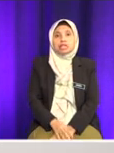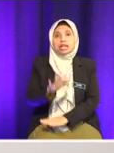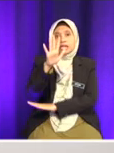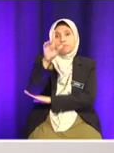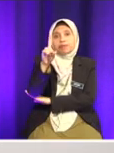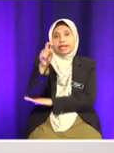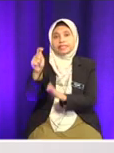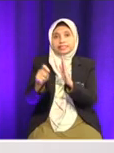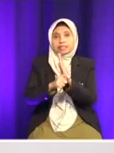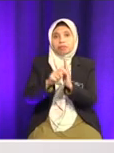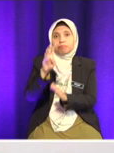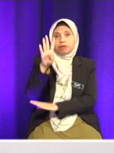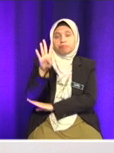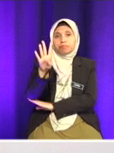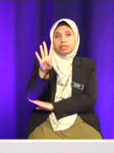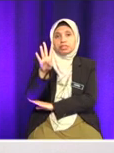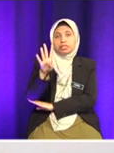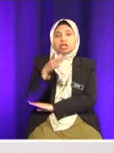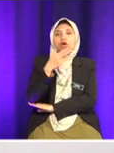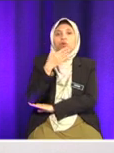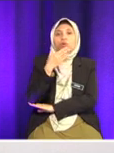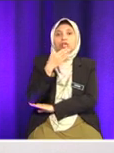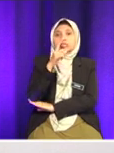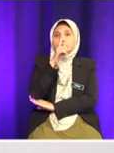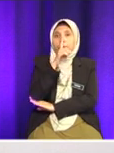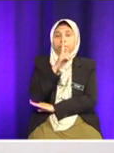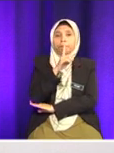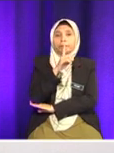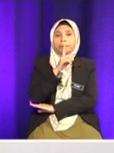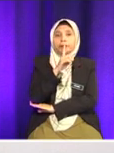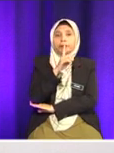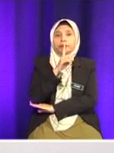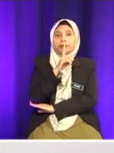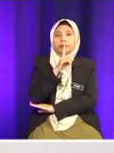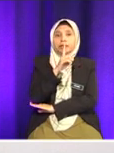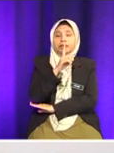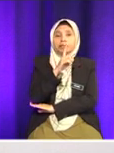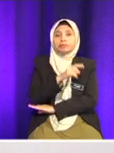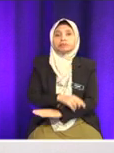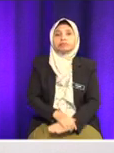kalau ada saya ini warna merah ini bentuknya